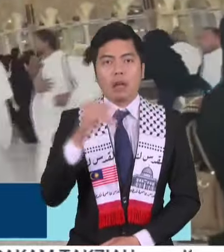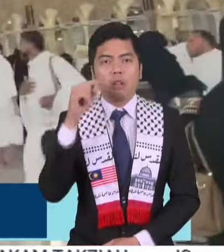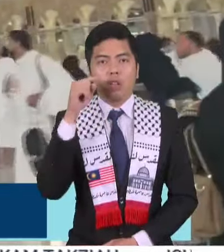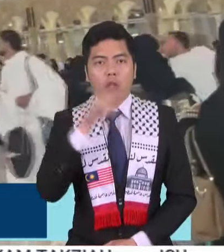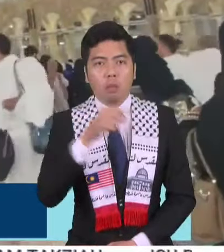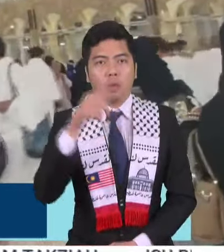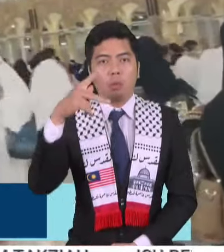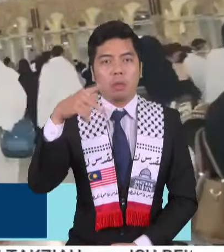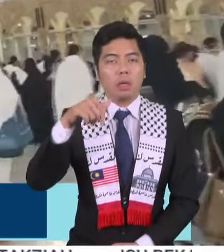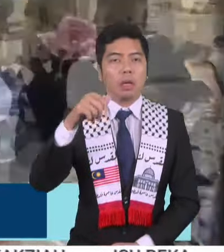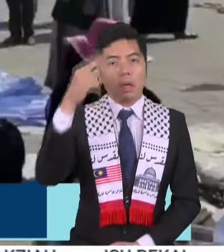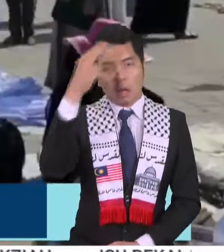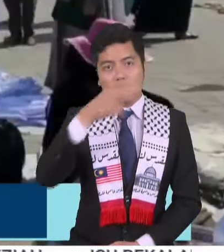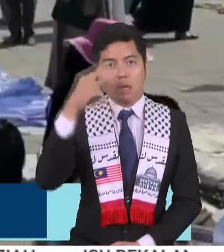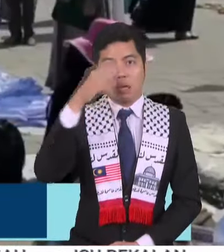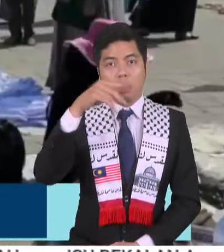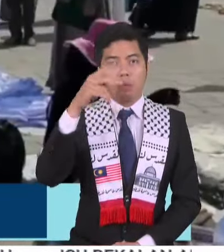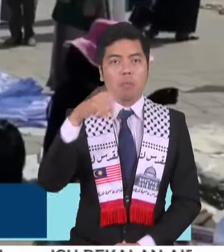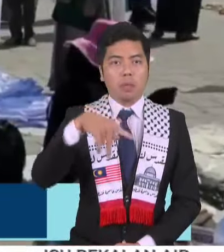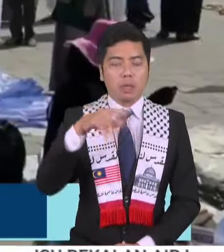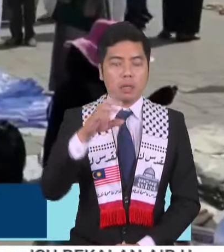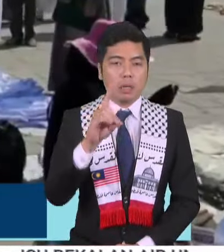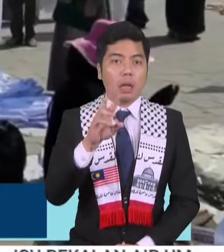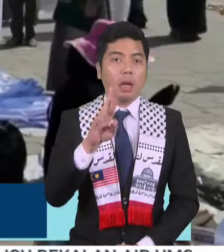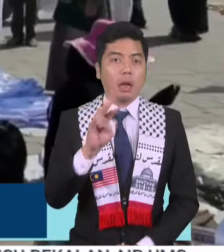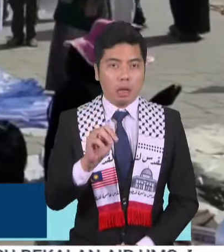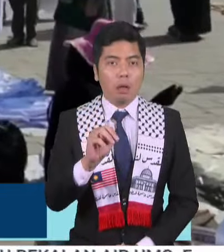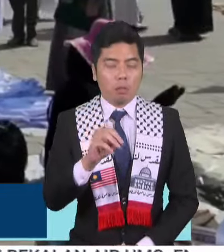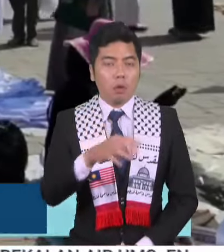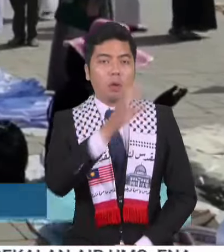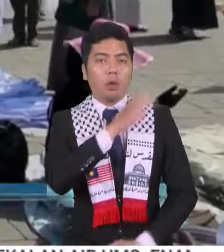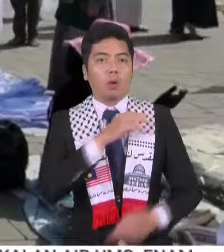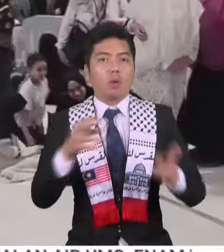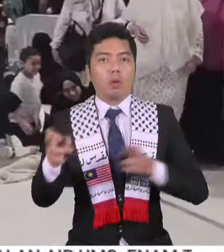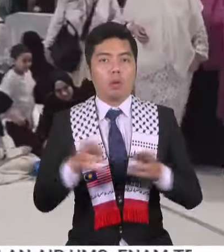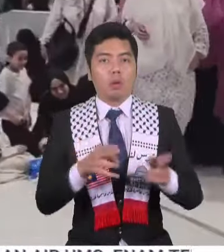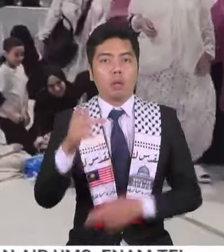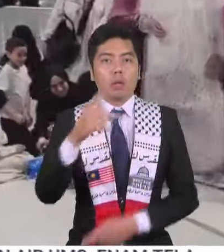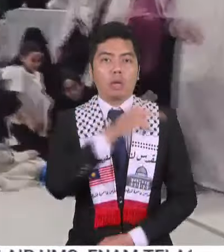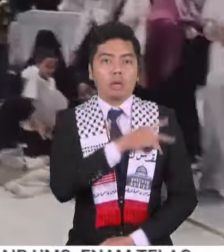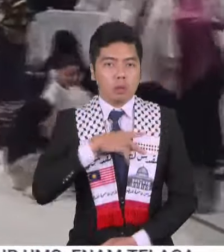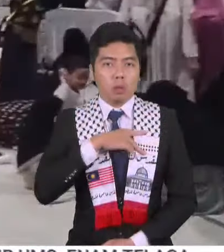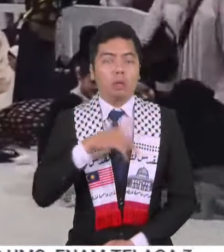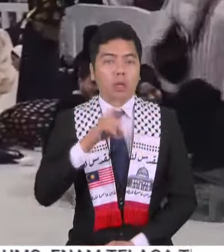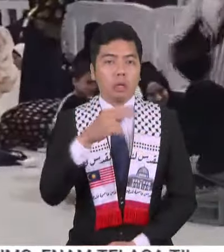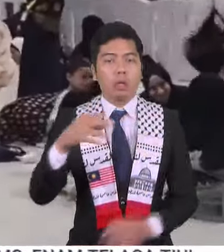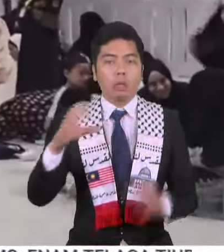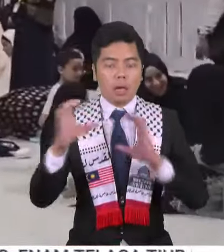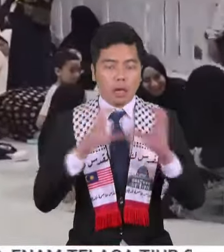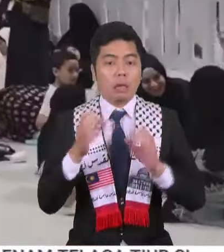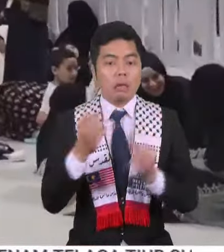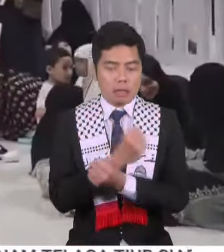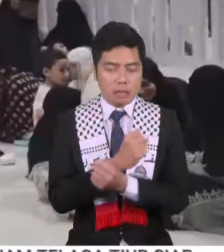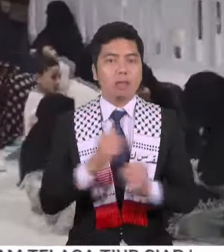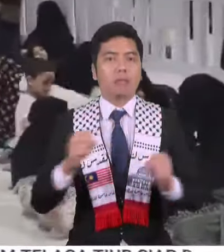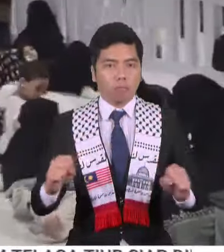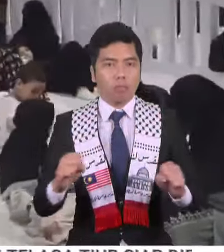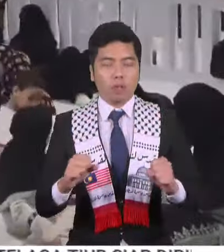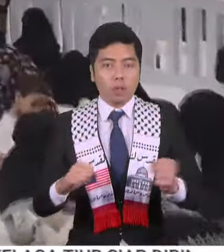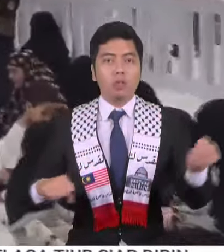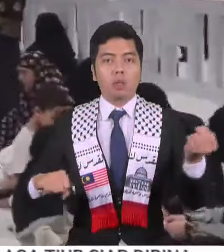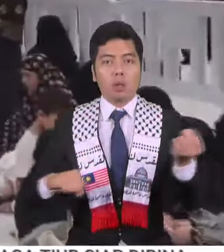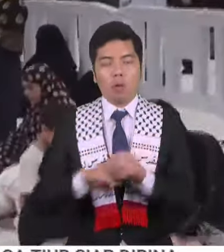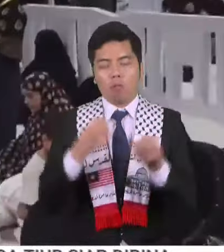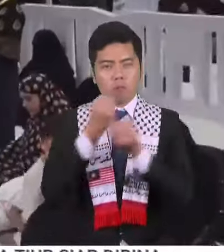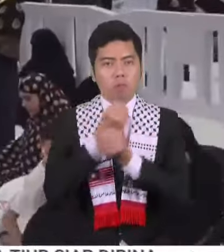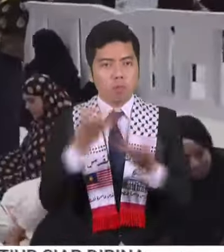pakej haji yang ditubuhkan PDRM. Pengarah Urusan Kumpulan dan Ketua Pegawai Eksekutif berkata, TH sedia